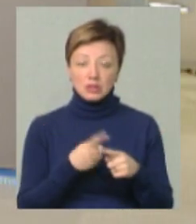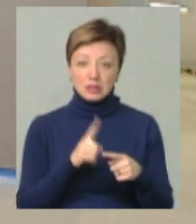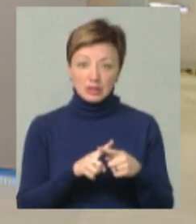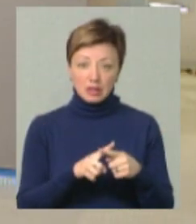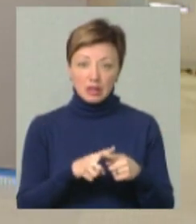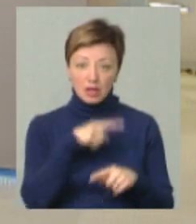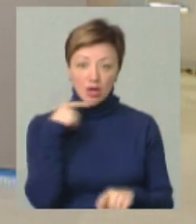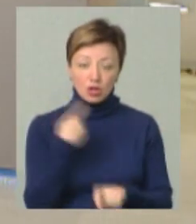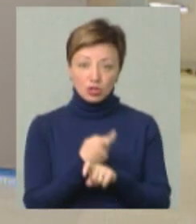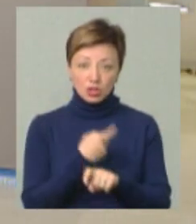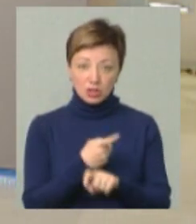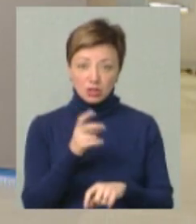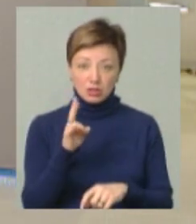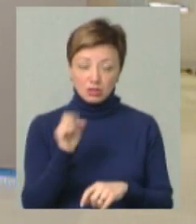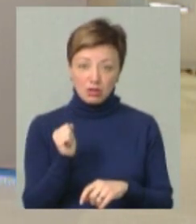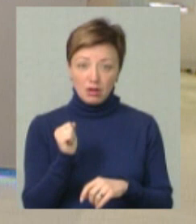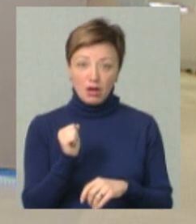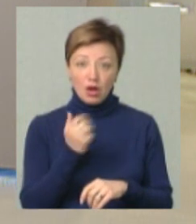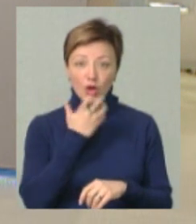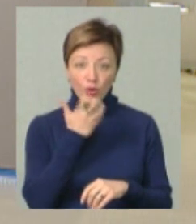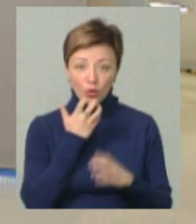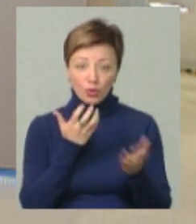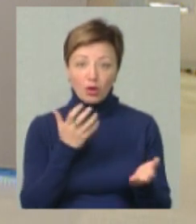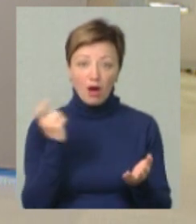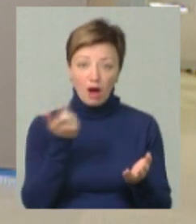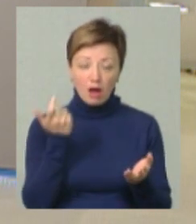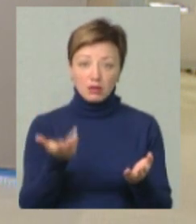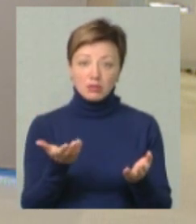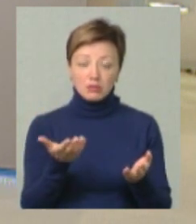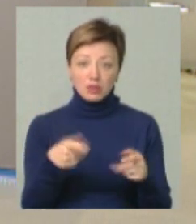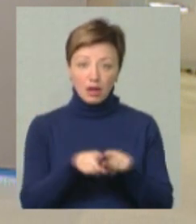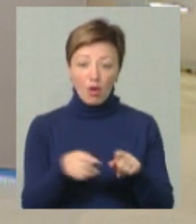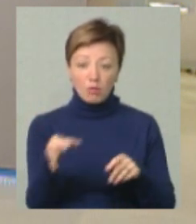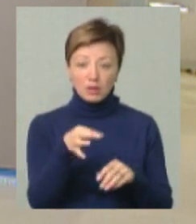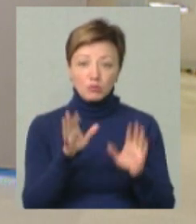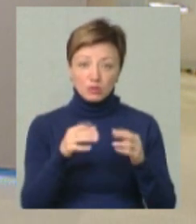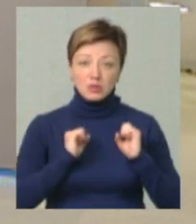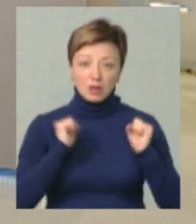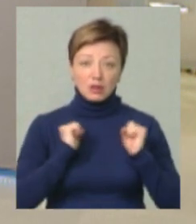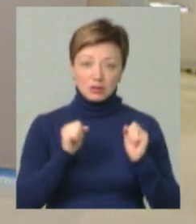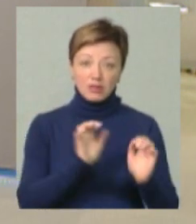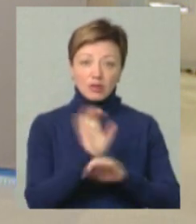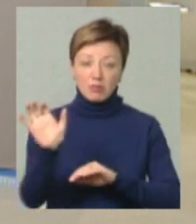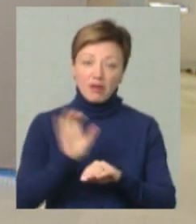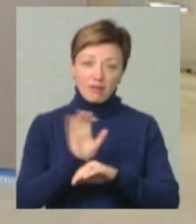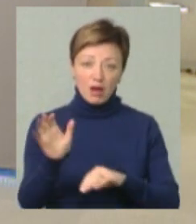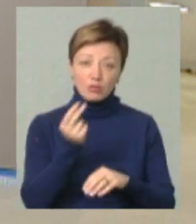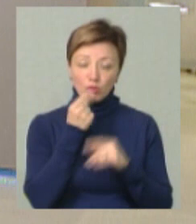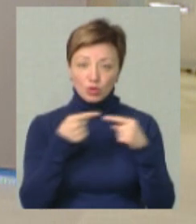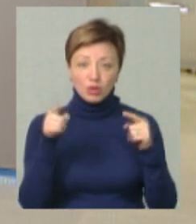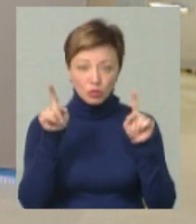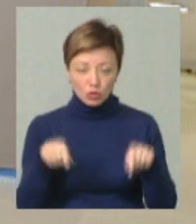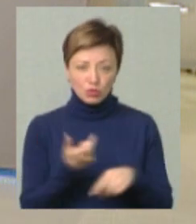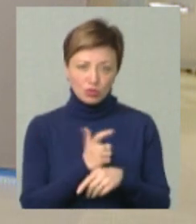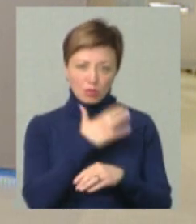рашисти на, скажімо, на югу, юг Харків, там от в таких областях, то будемо старатися туди зараз відправляти продукцію, бо там